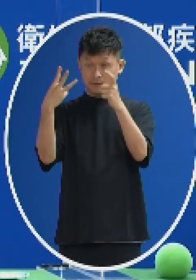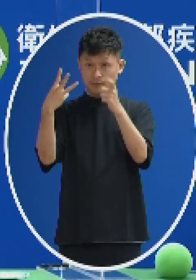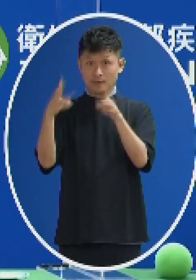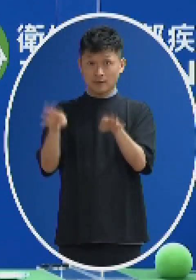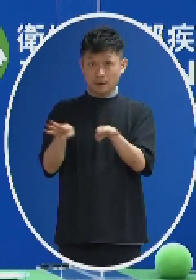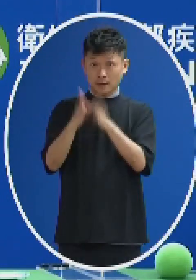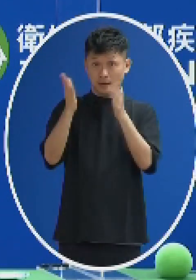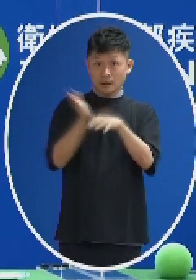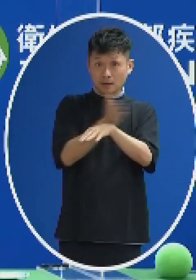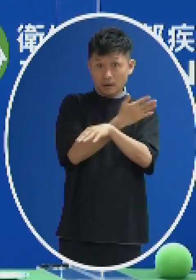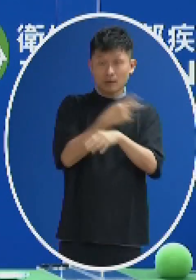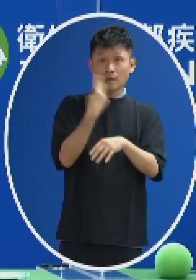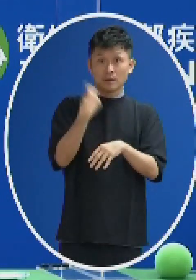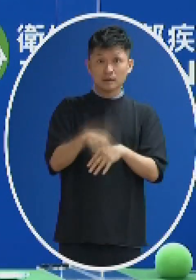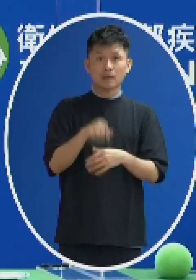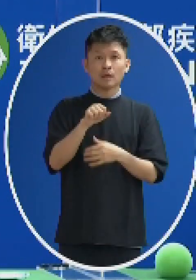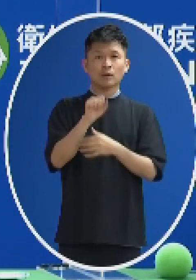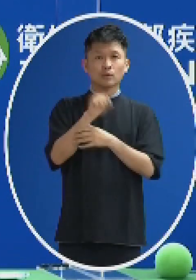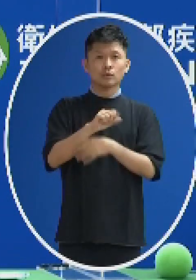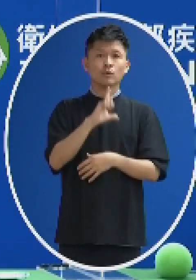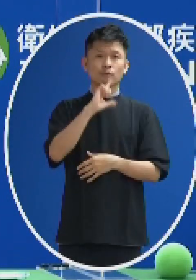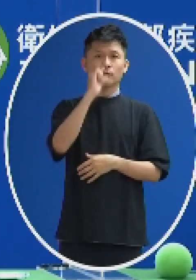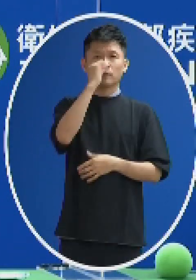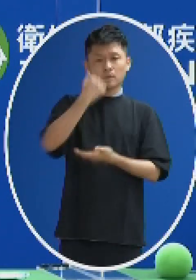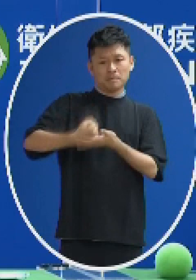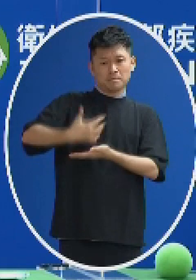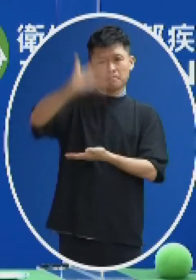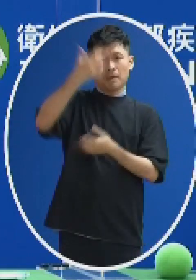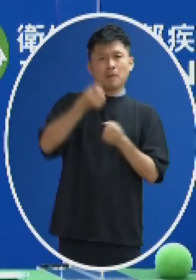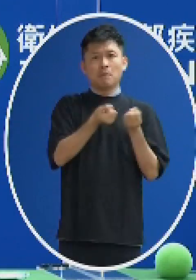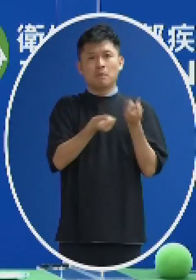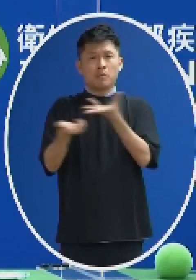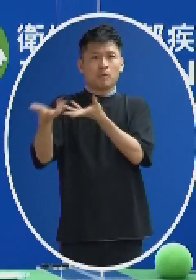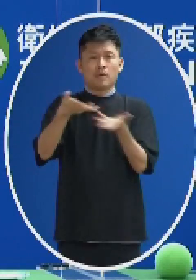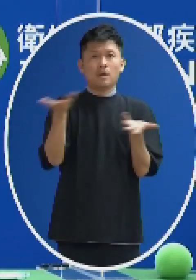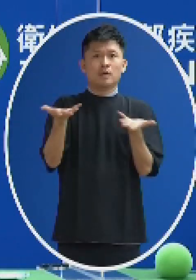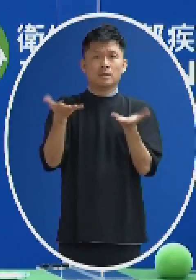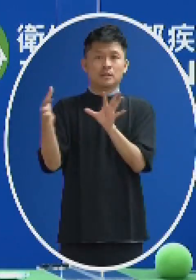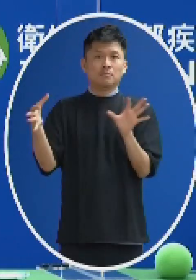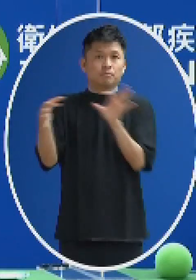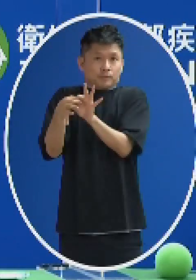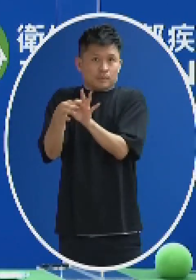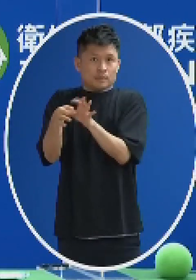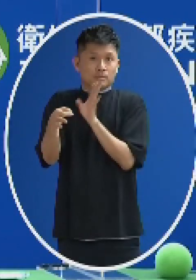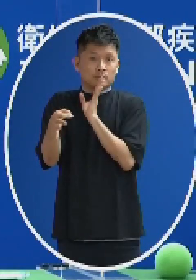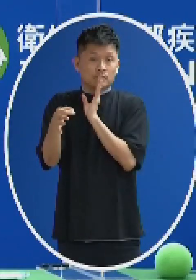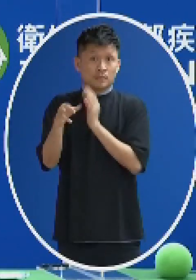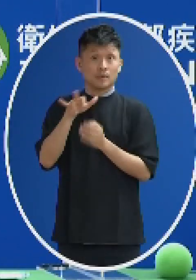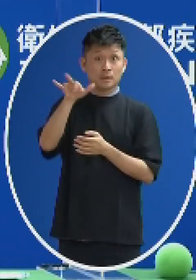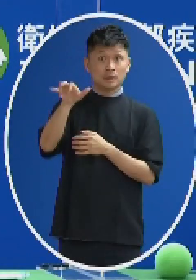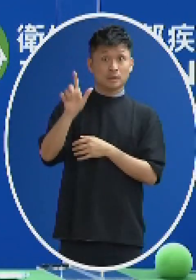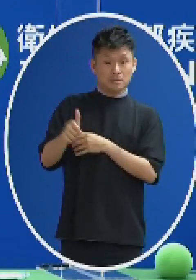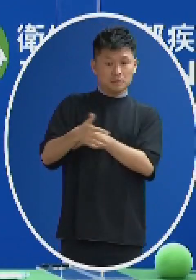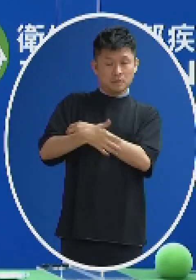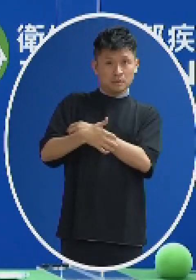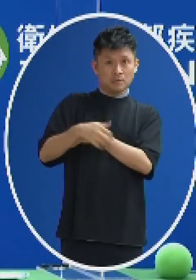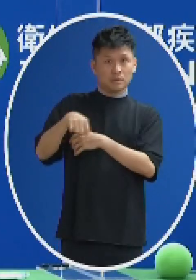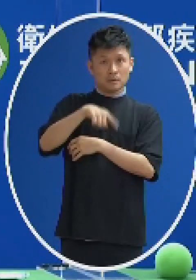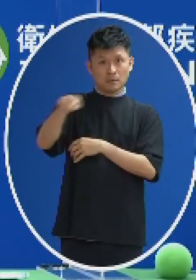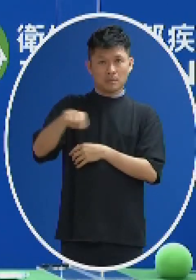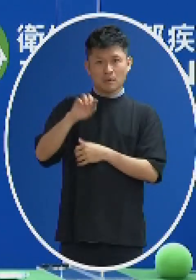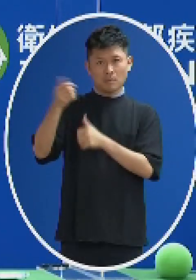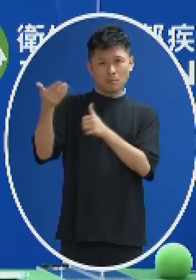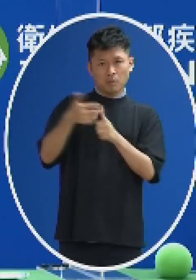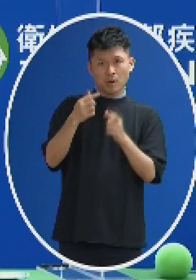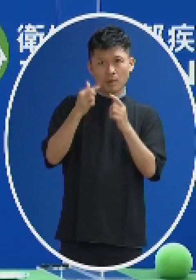上大家喜欢把刚刚诺夫特连在一起，那整个这样的一个事件，机组人员染疫14例，